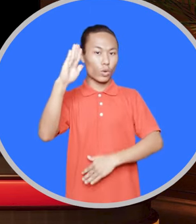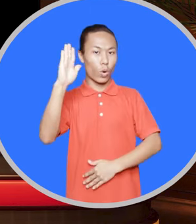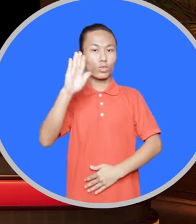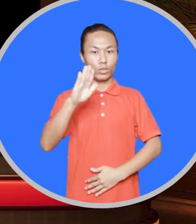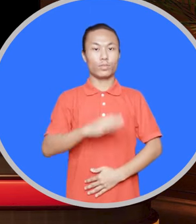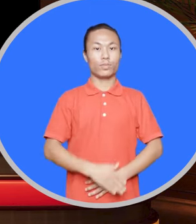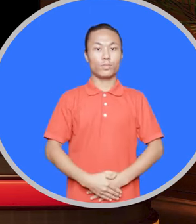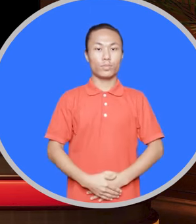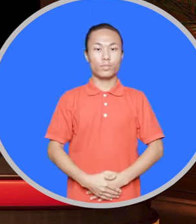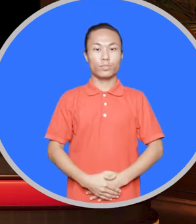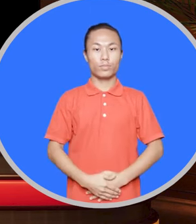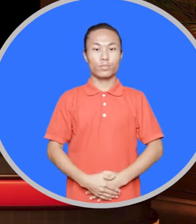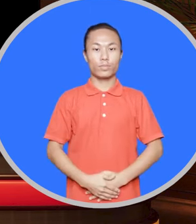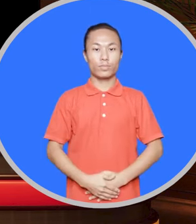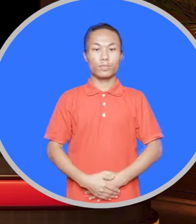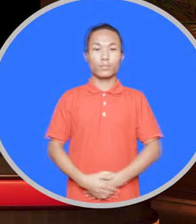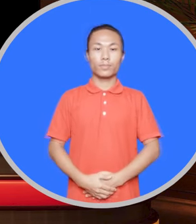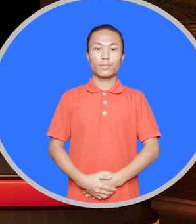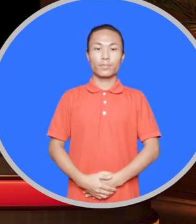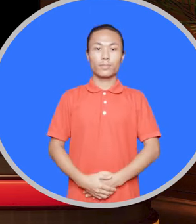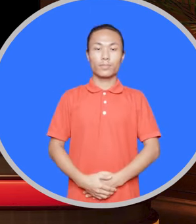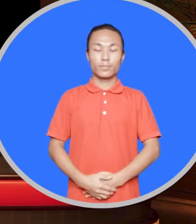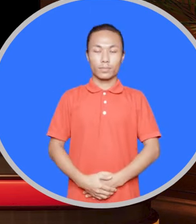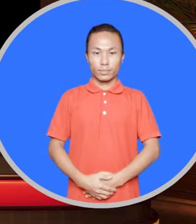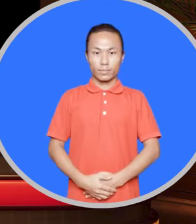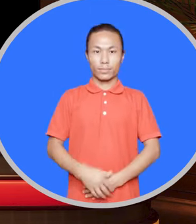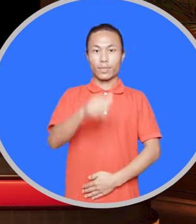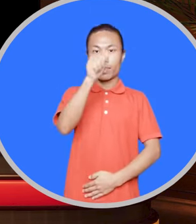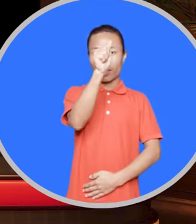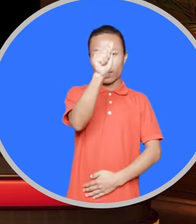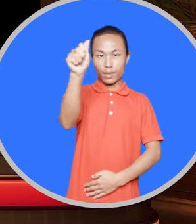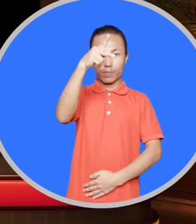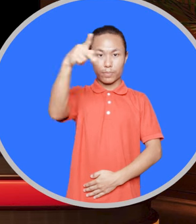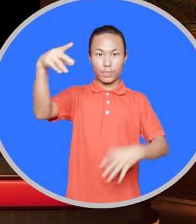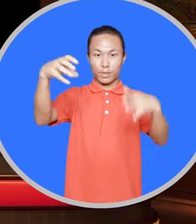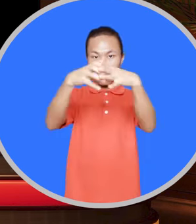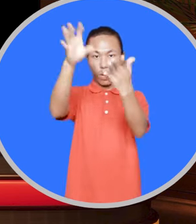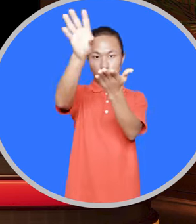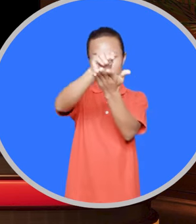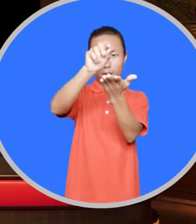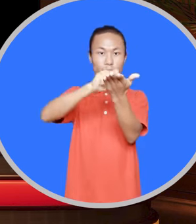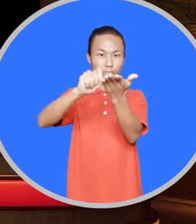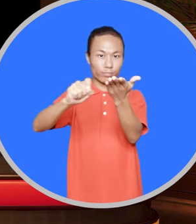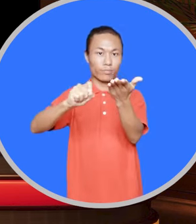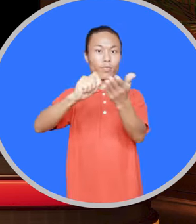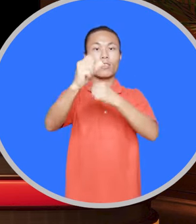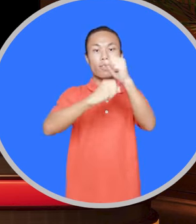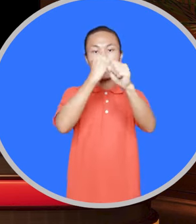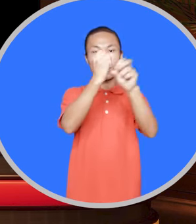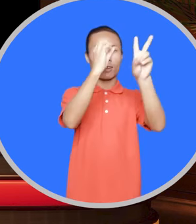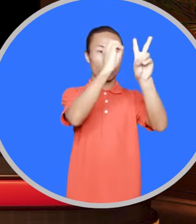ည်းတိကျပြုစုထားတယ်လို့အသိပေးထားပါဗျ။နိုင်ငံရေးကျင်းသားများကိုညီဆောက်ရှောက်ရေးအသင်း AAPP ရဲ့မှတ်တမ်းပြု